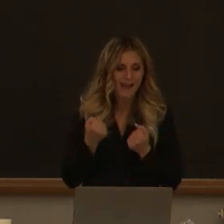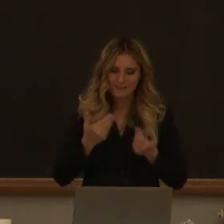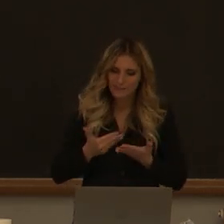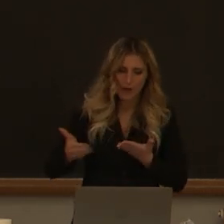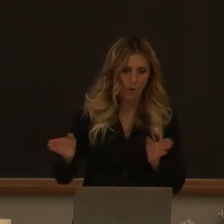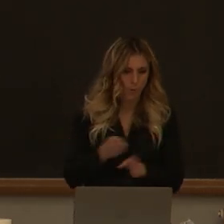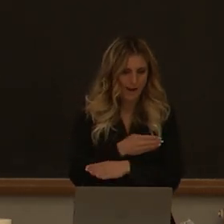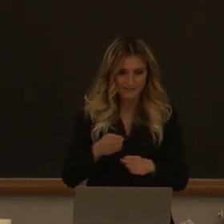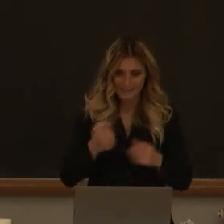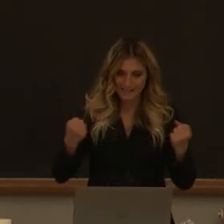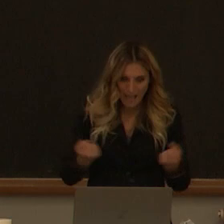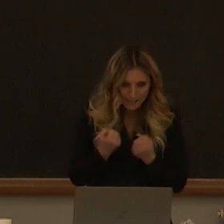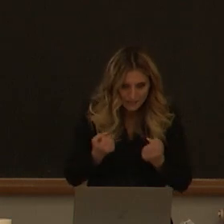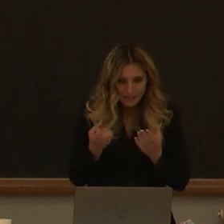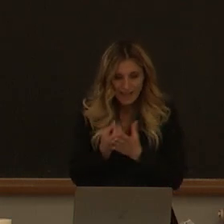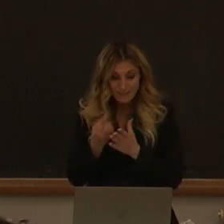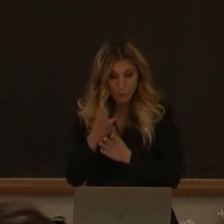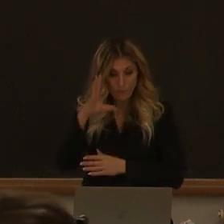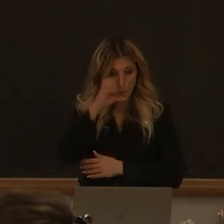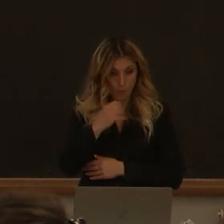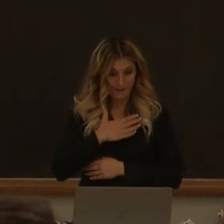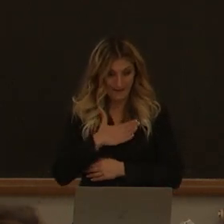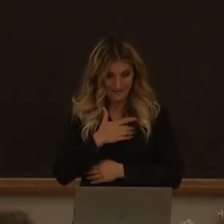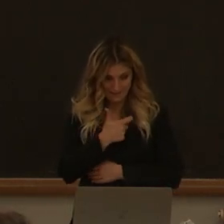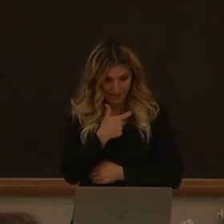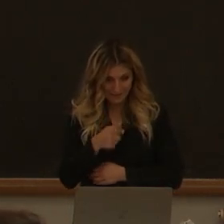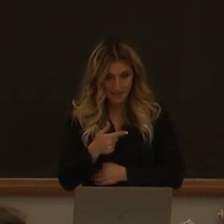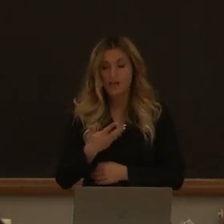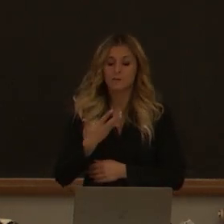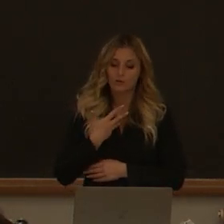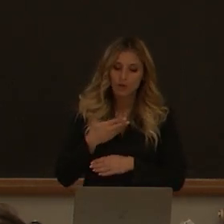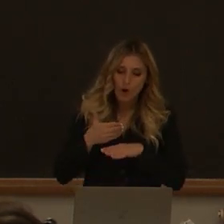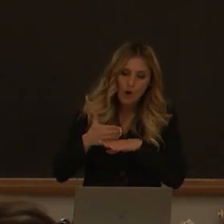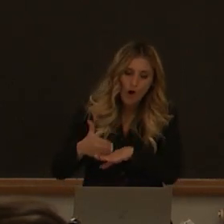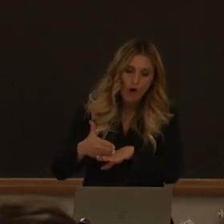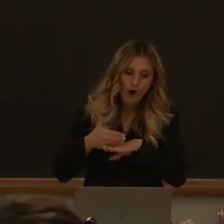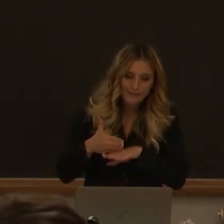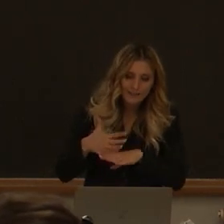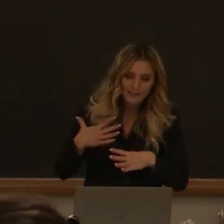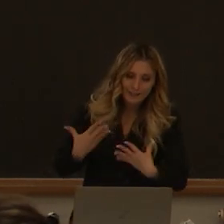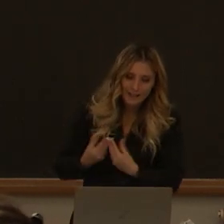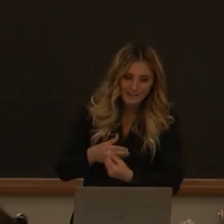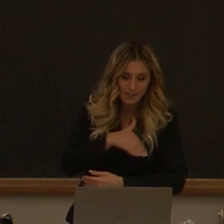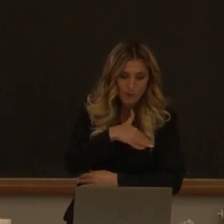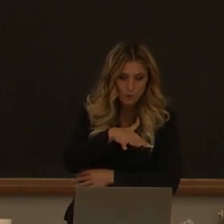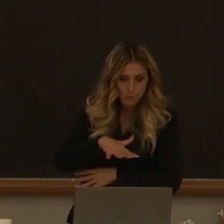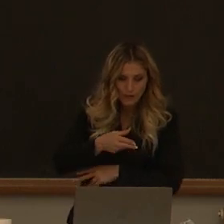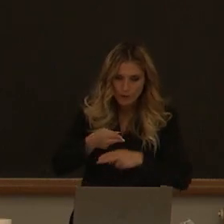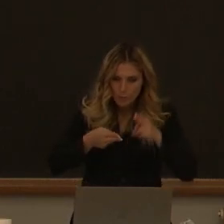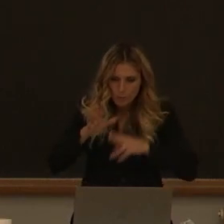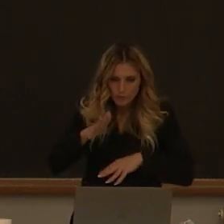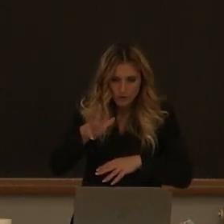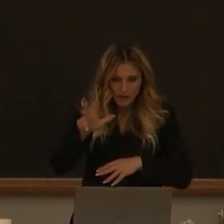ricerca e di sviluppo della nostra università vengono condivise con i nostri studenti, con un più del 30%